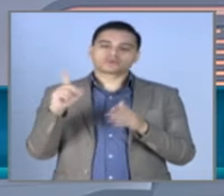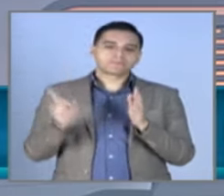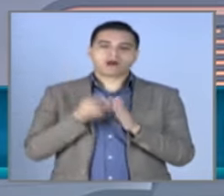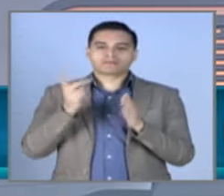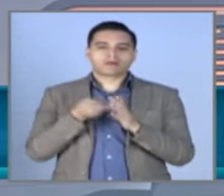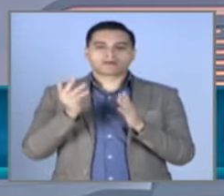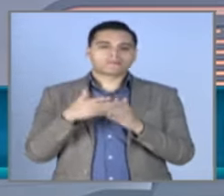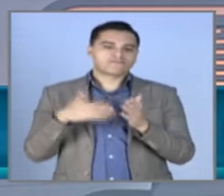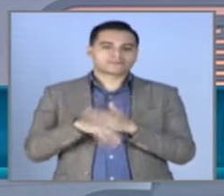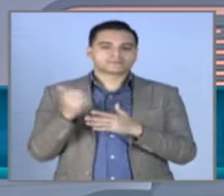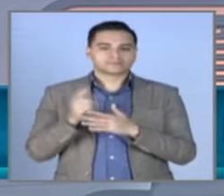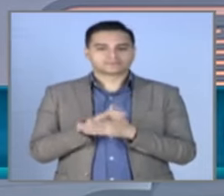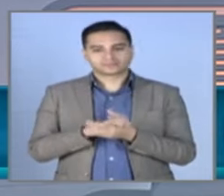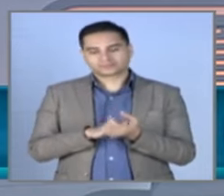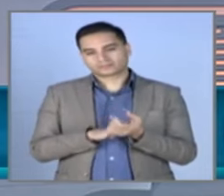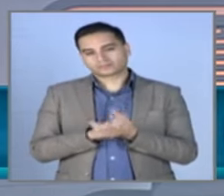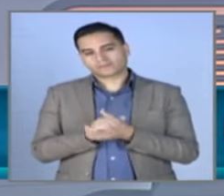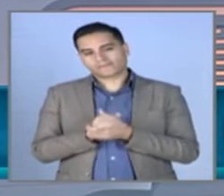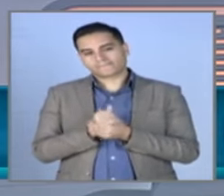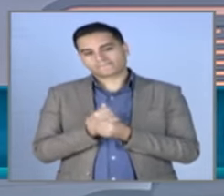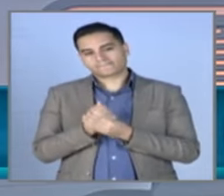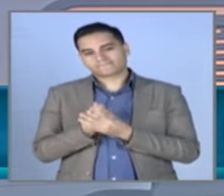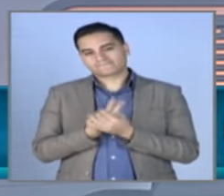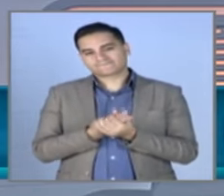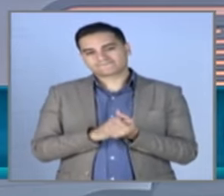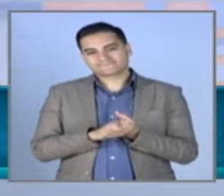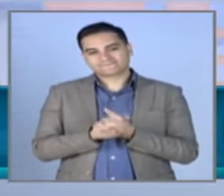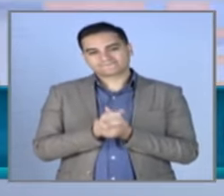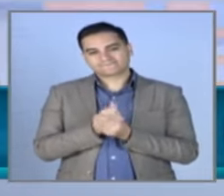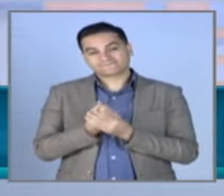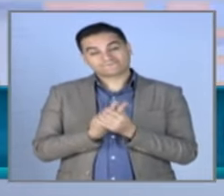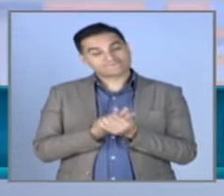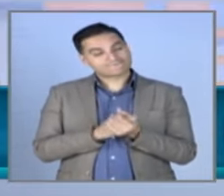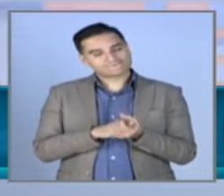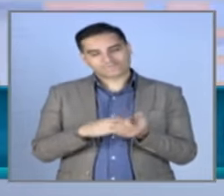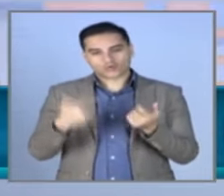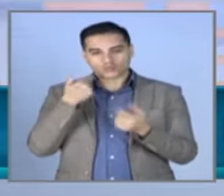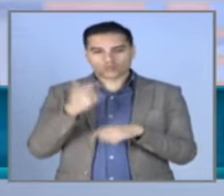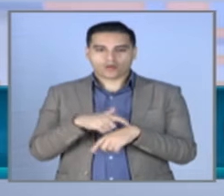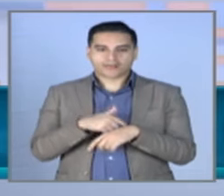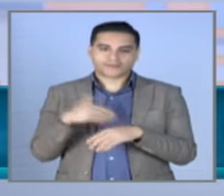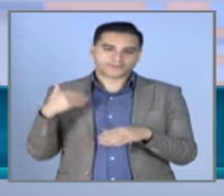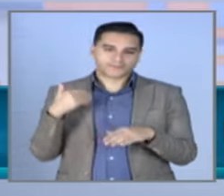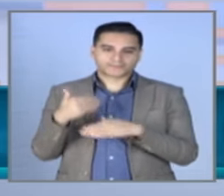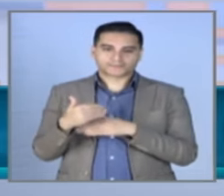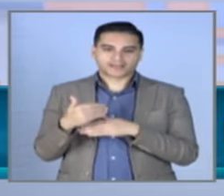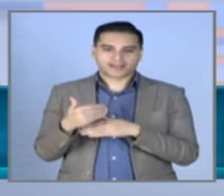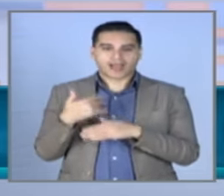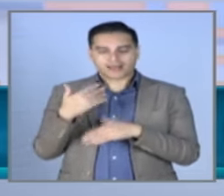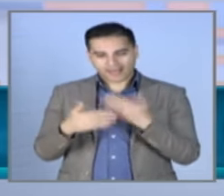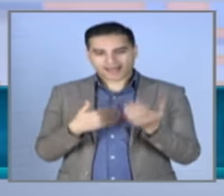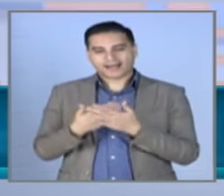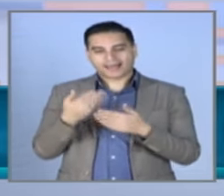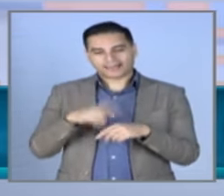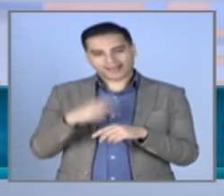البطوله دوس على الباصر طبعا خلاص الوقت خلص هرجعلك